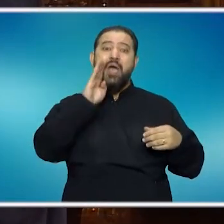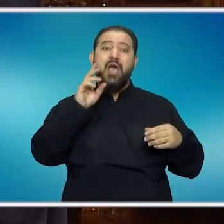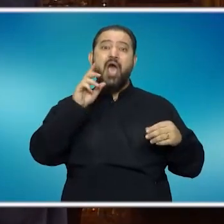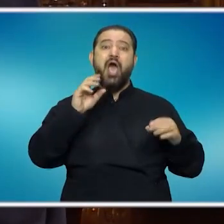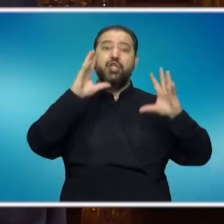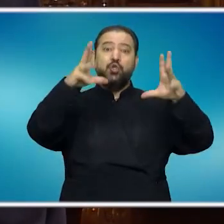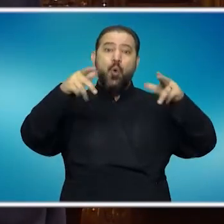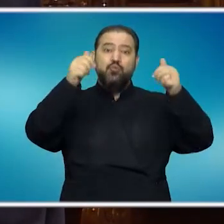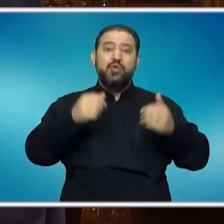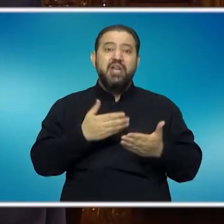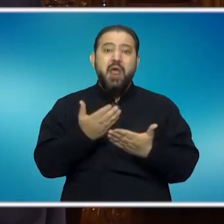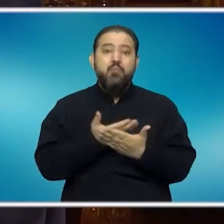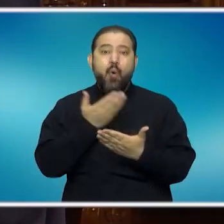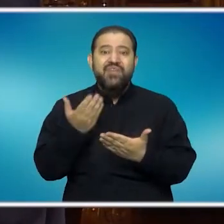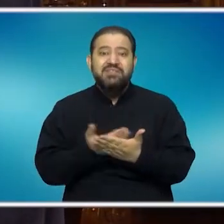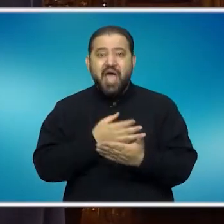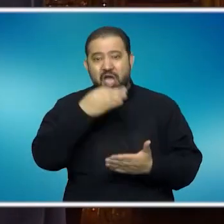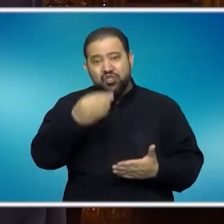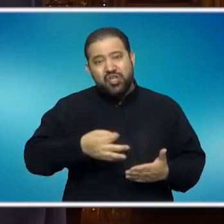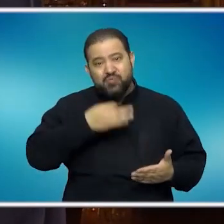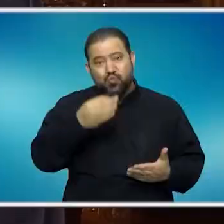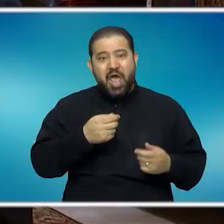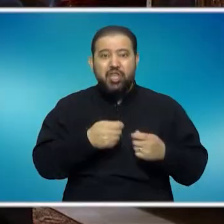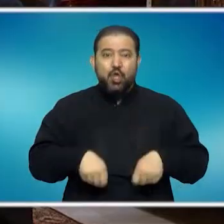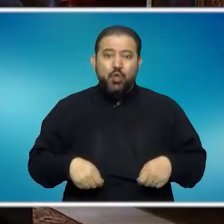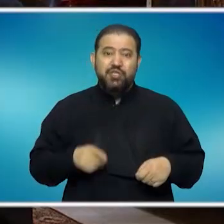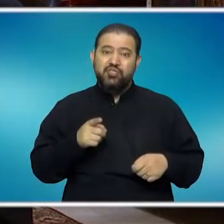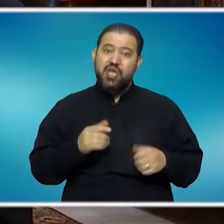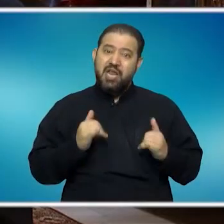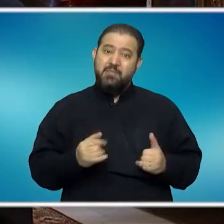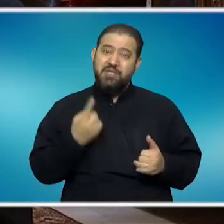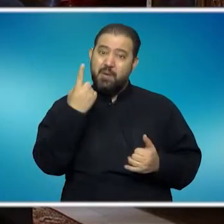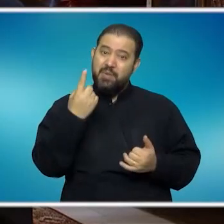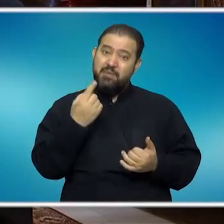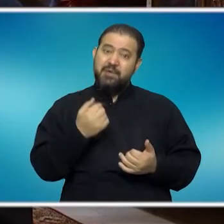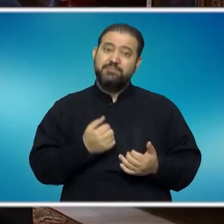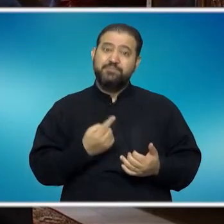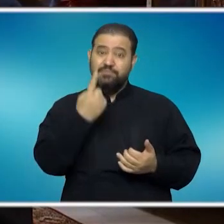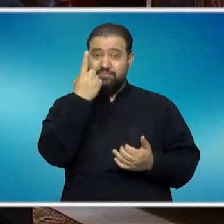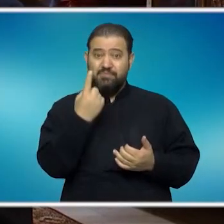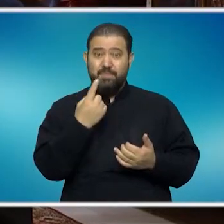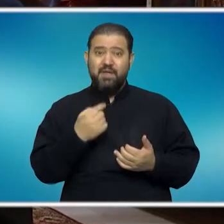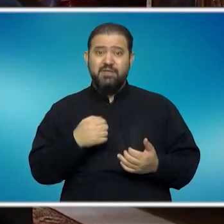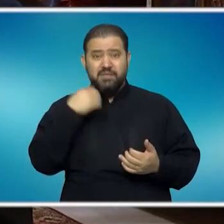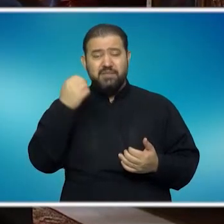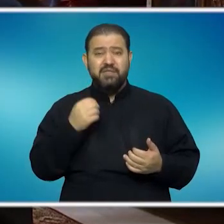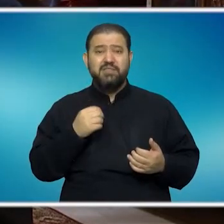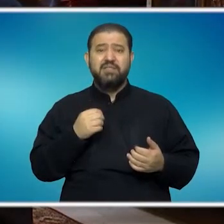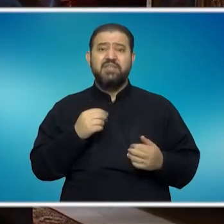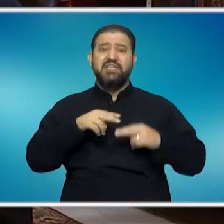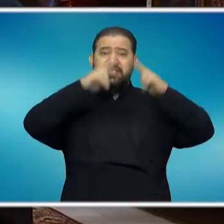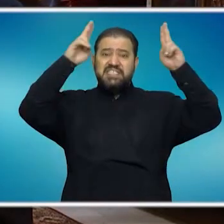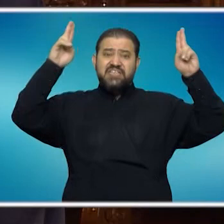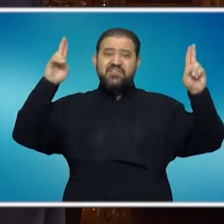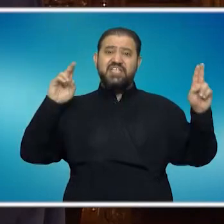le împărtășea lor, îi făcea bucurie și după aceea când a rămas ea în prima comunitate, după ce au plecat apostolii în cele